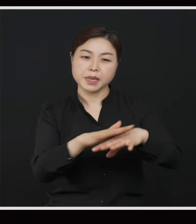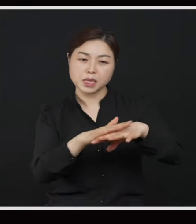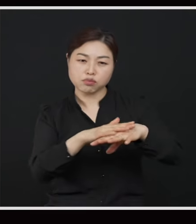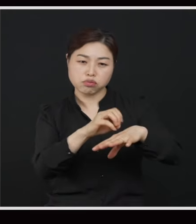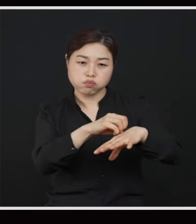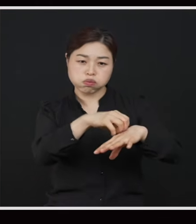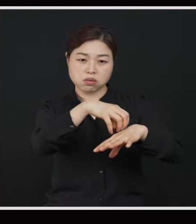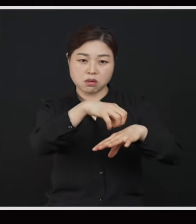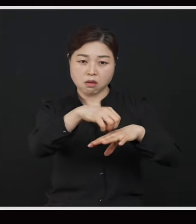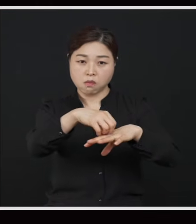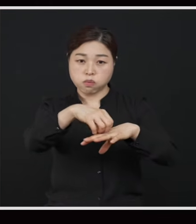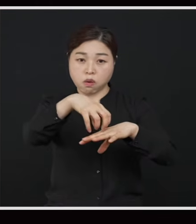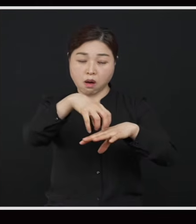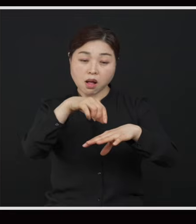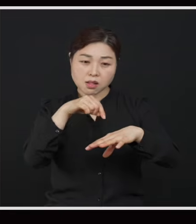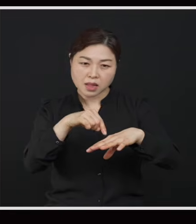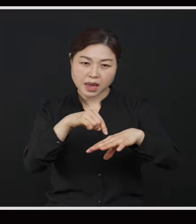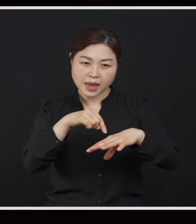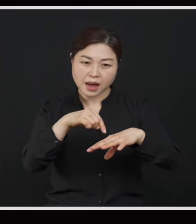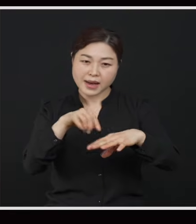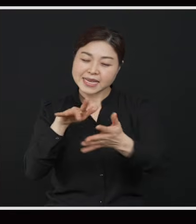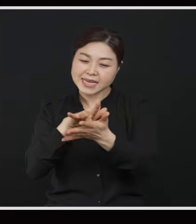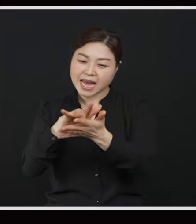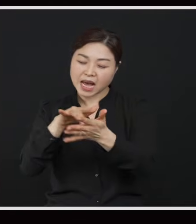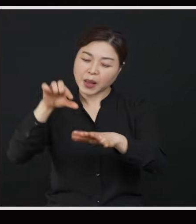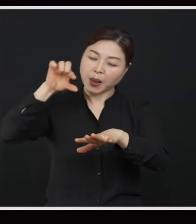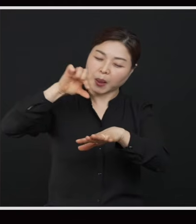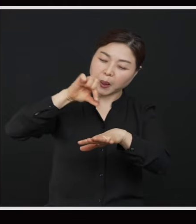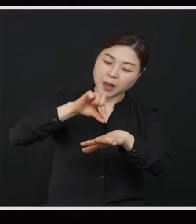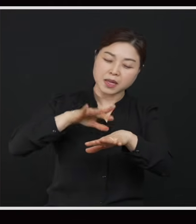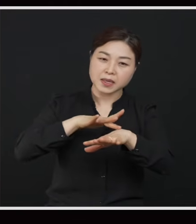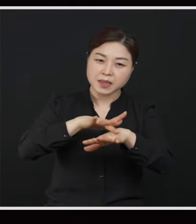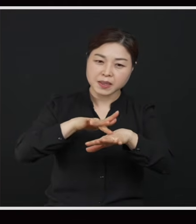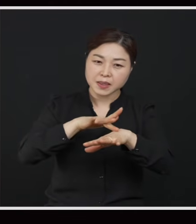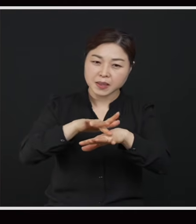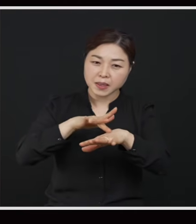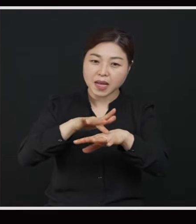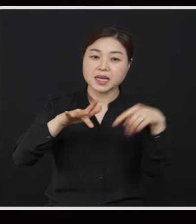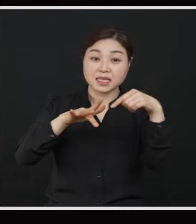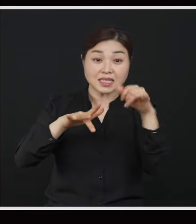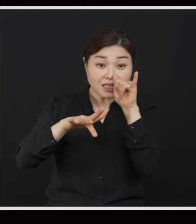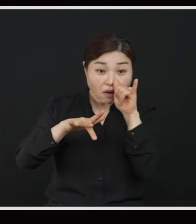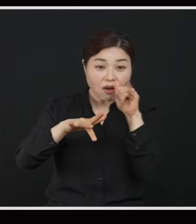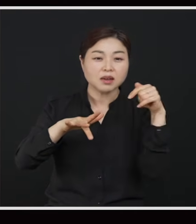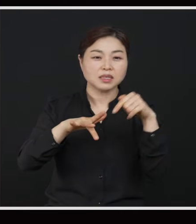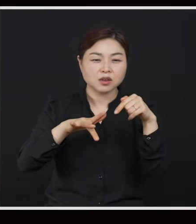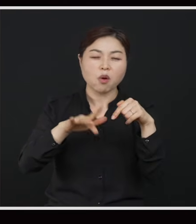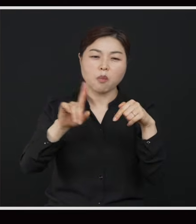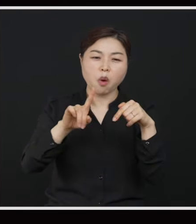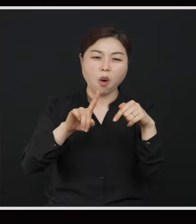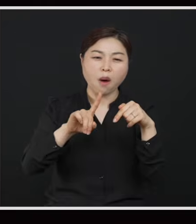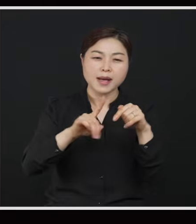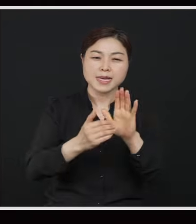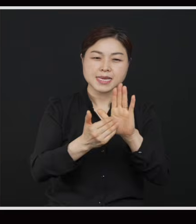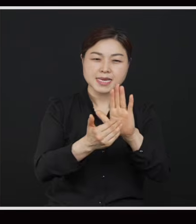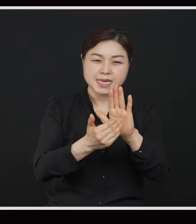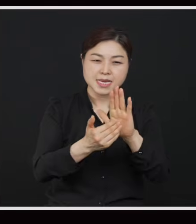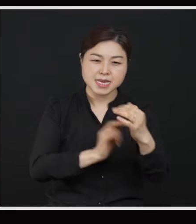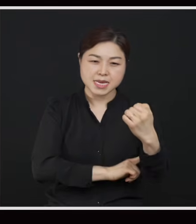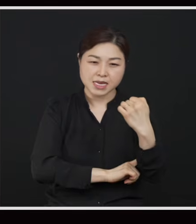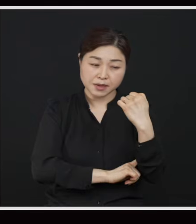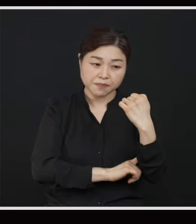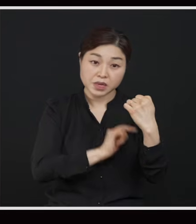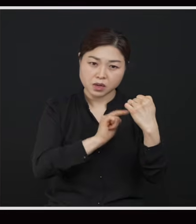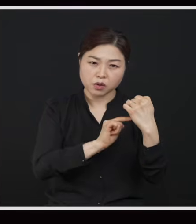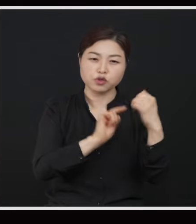이게 여러분들 피부염 있는 분들 중에 그 연구에 들어가는 것도 있을 거예요. 면역이